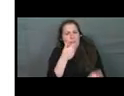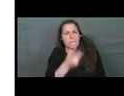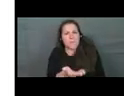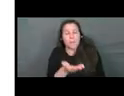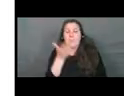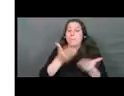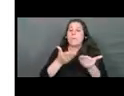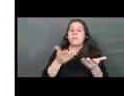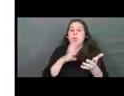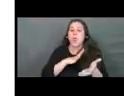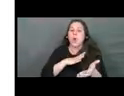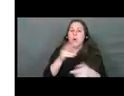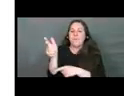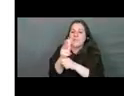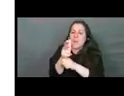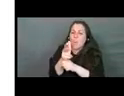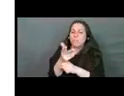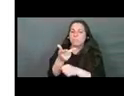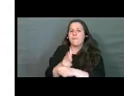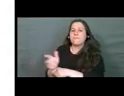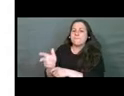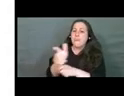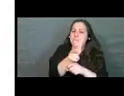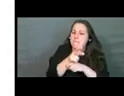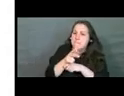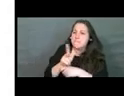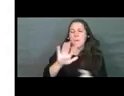On a des clients qui font des vidéos maintenant pour le recrutement